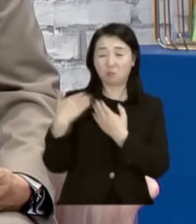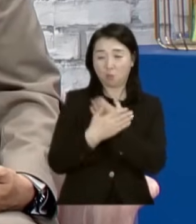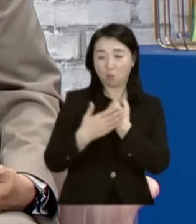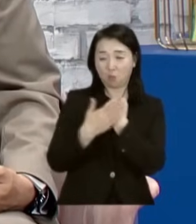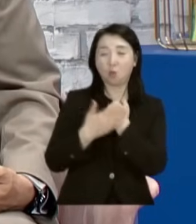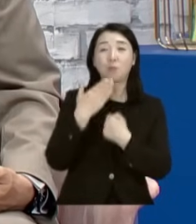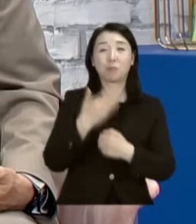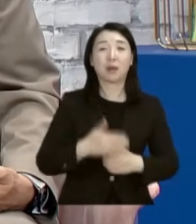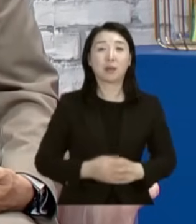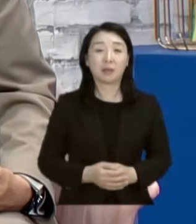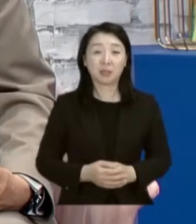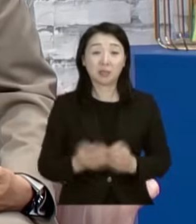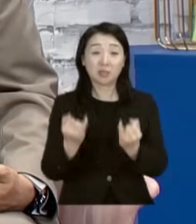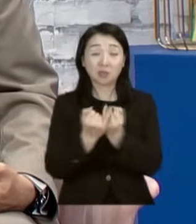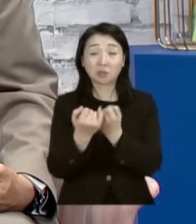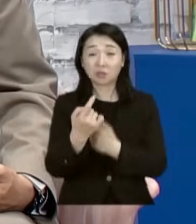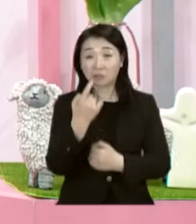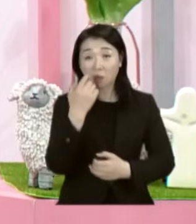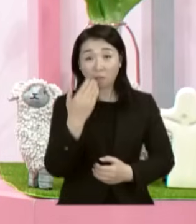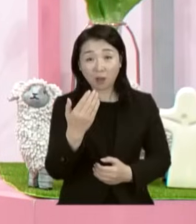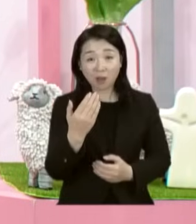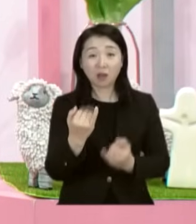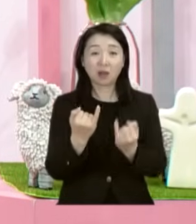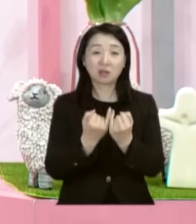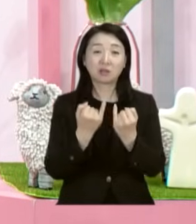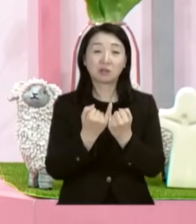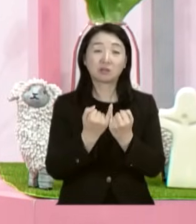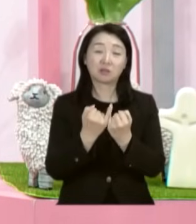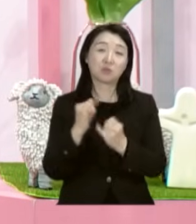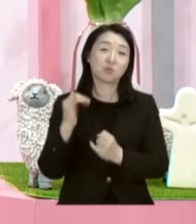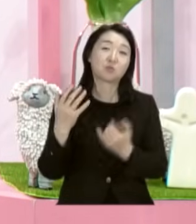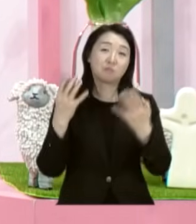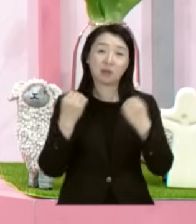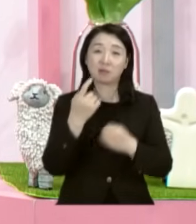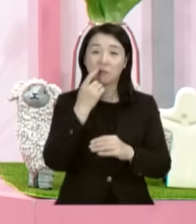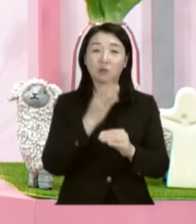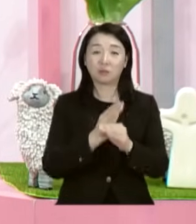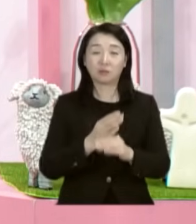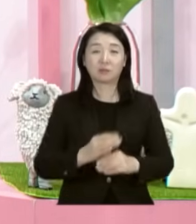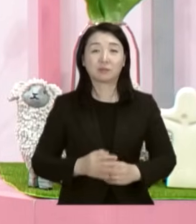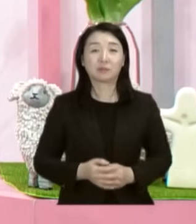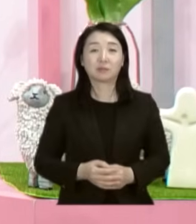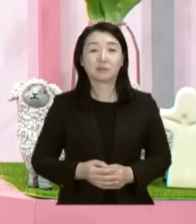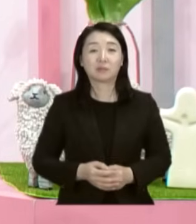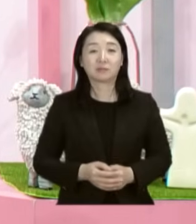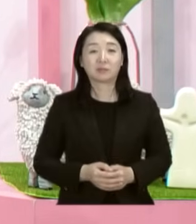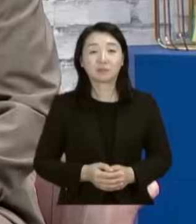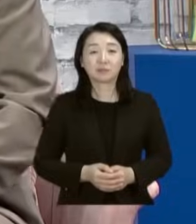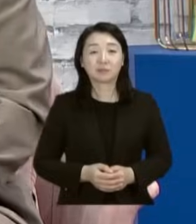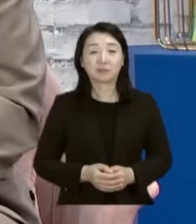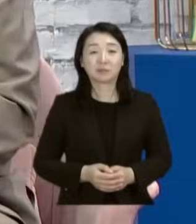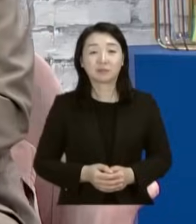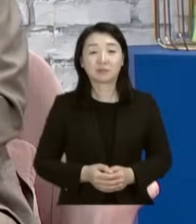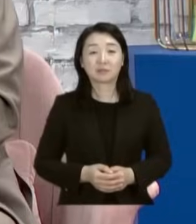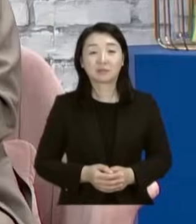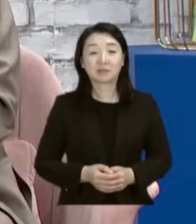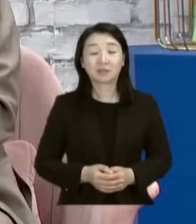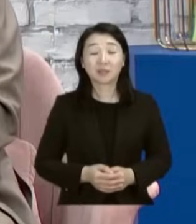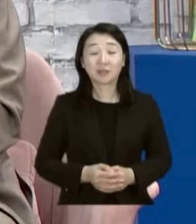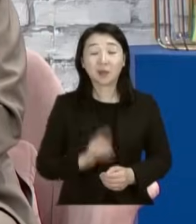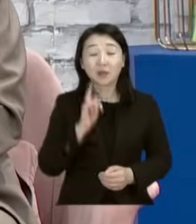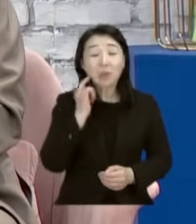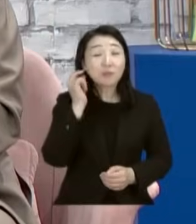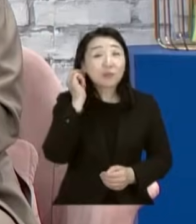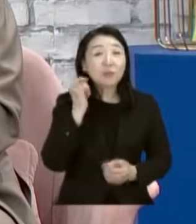맞습니다 그렇군요 그 여성들이 해도 돼요네 여성분들이 실제 요즘 되게 많이 하고 있어요 아니이 어떻게이 귀 이렇게